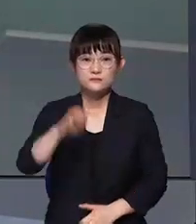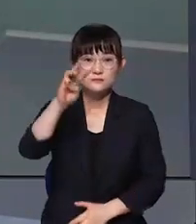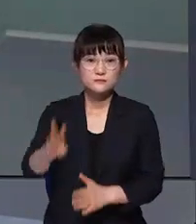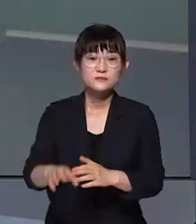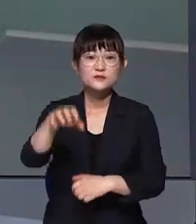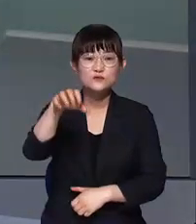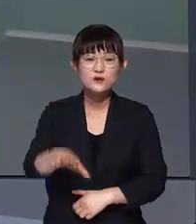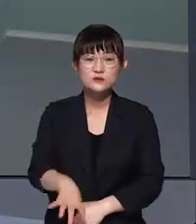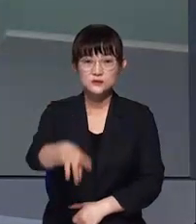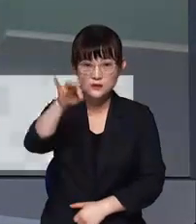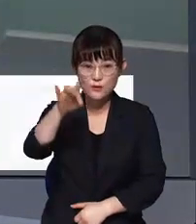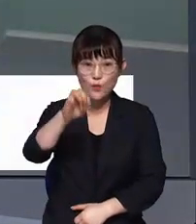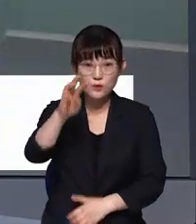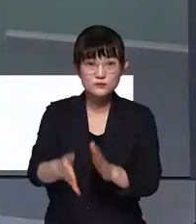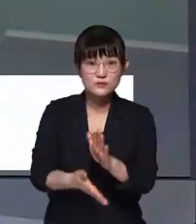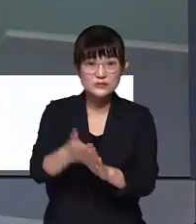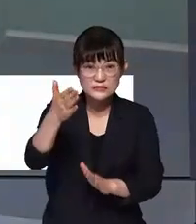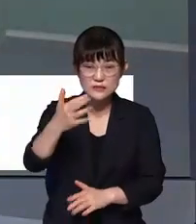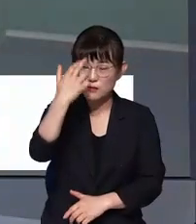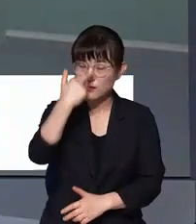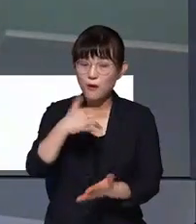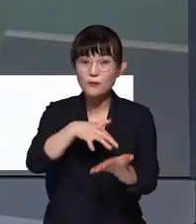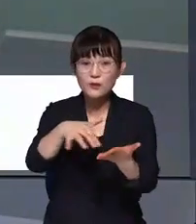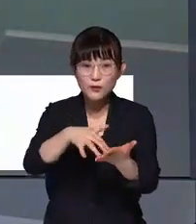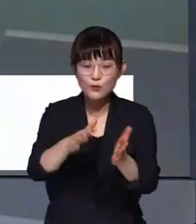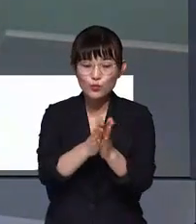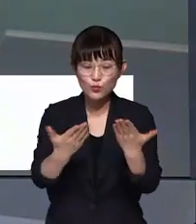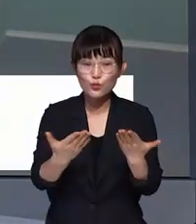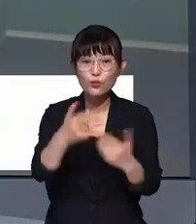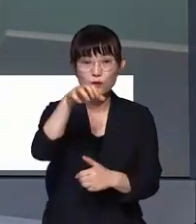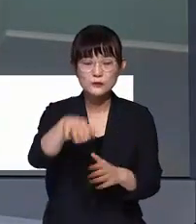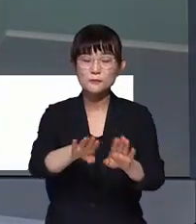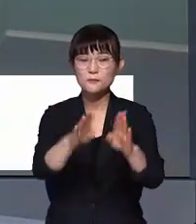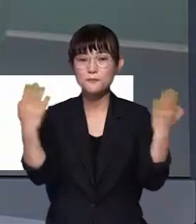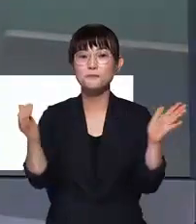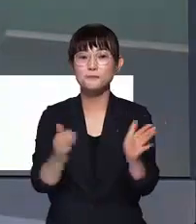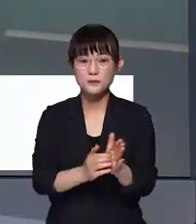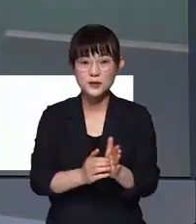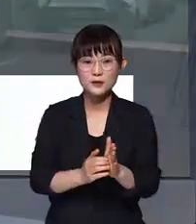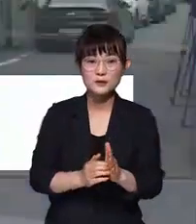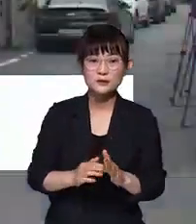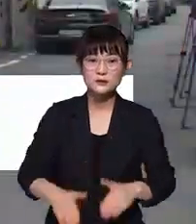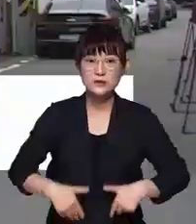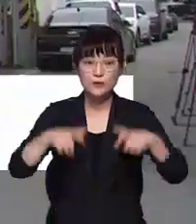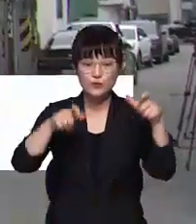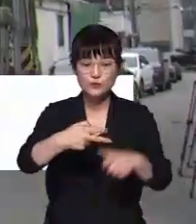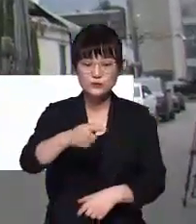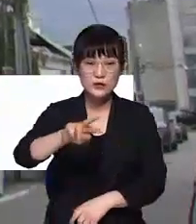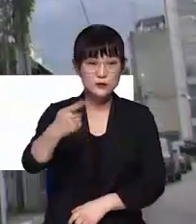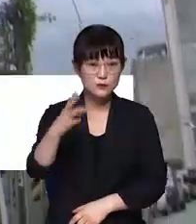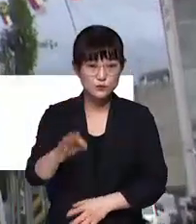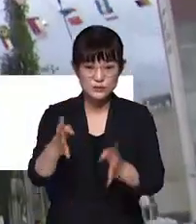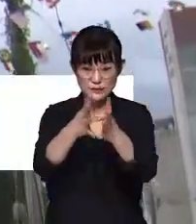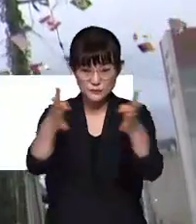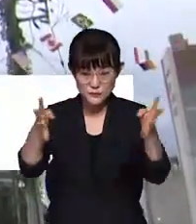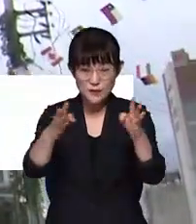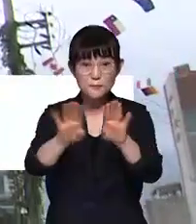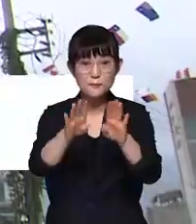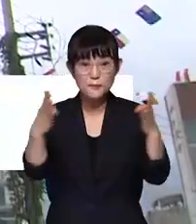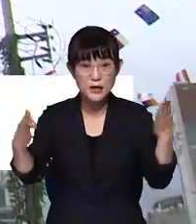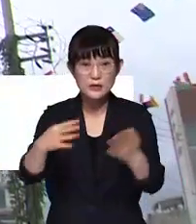광주 지역 최초의 광주시립 점자도서관이 문을 열었습니다. 광주광역시 남구 사동의 지상 4층 규모로